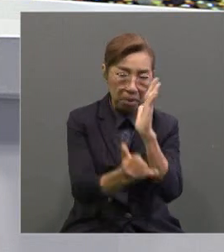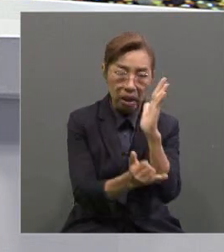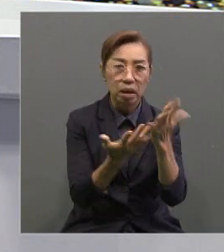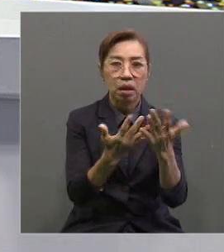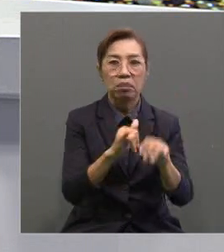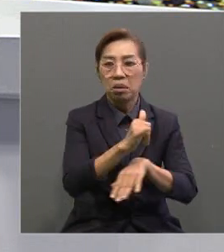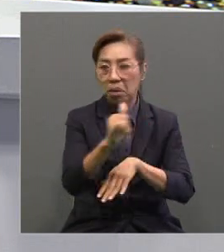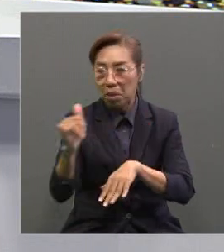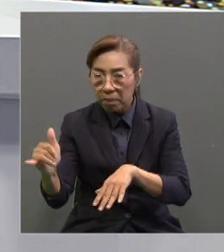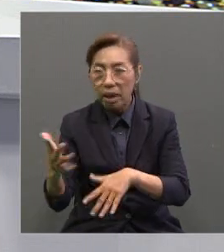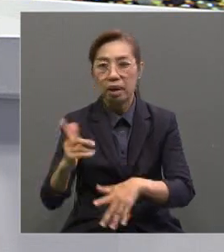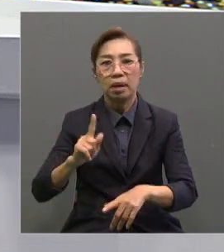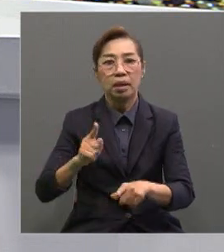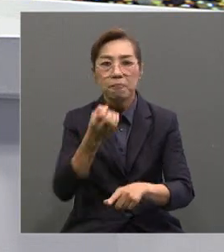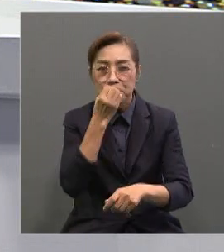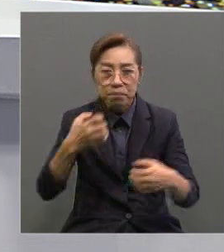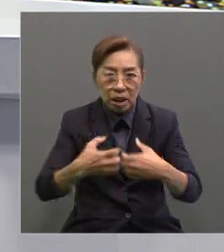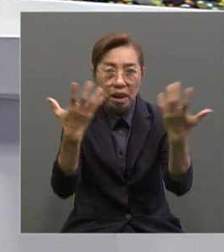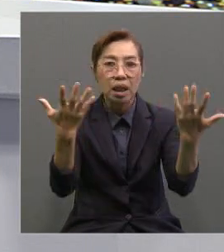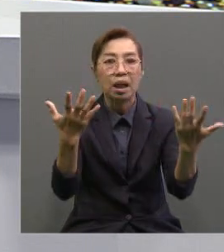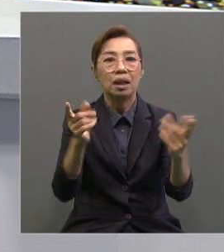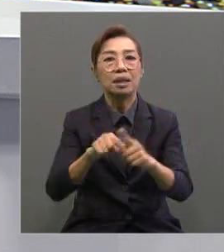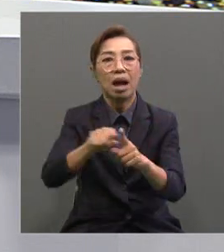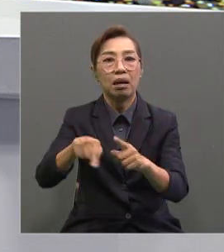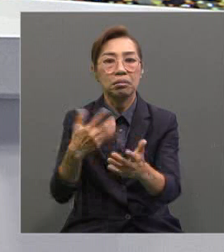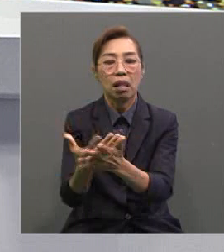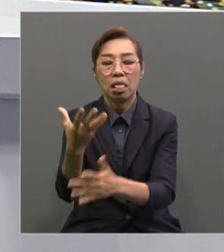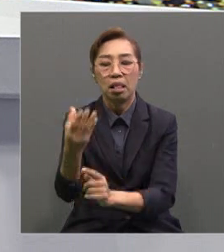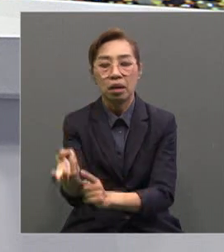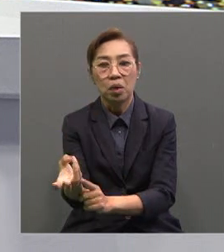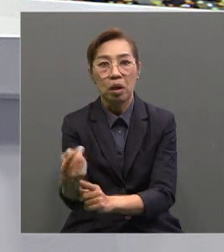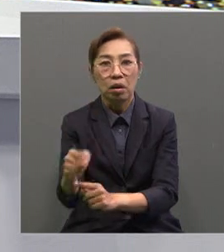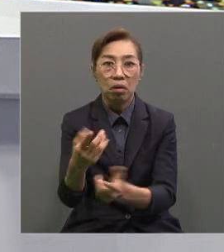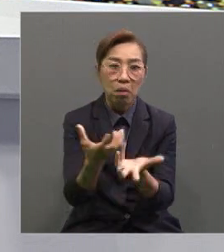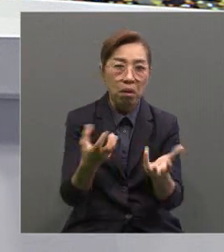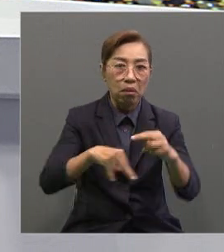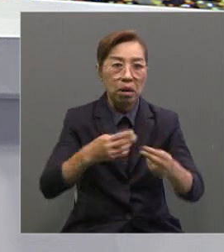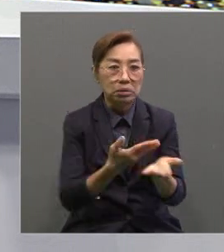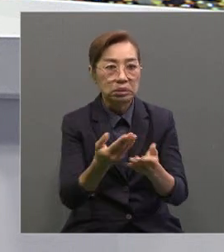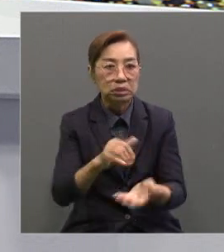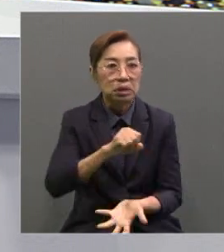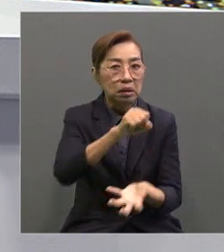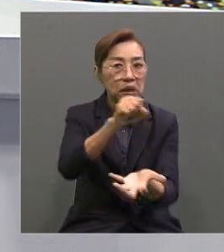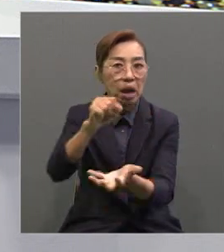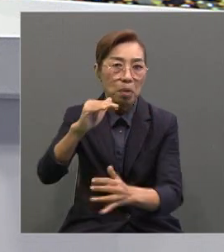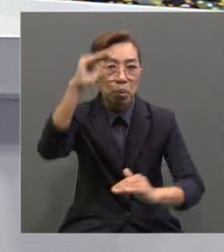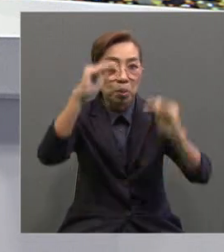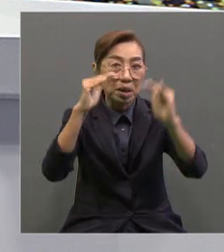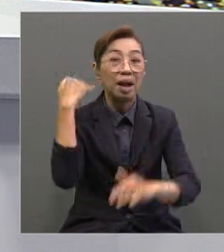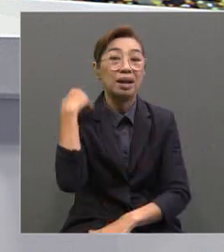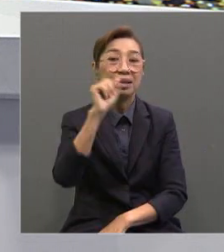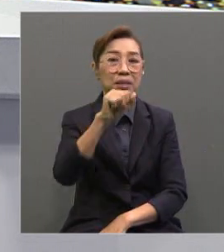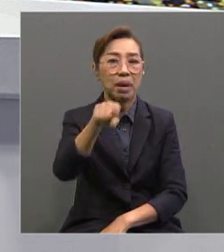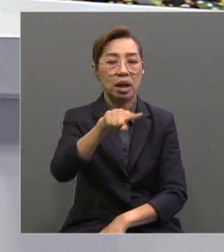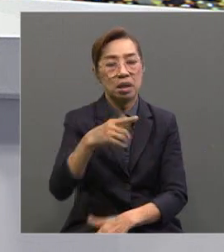นี้ลงไปได้เงินมันเหลือไงใช่โอ้ยเว่าจะมีโอกาสซื้อกระชงกระเช้าฝากผู้หลักผู้ใหญ่บ้างนะนะส่งท้ายปีเก่าต้อนรับปีใหม่แบบ